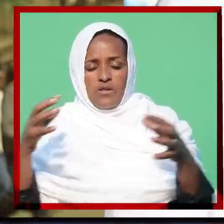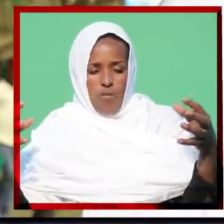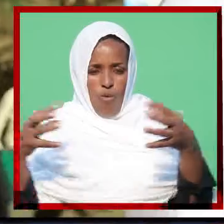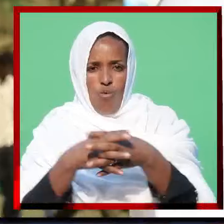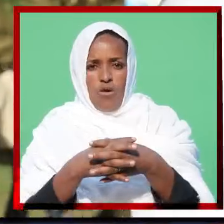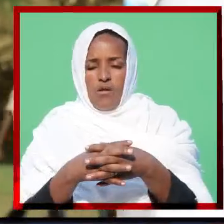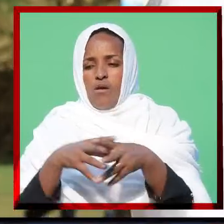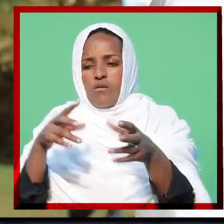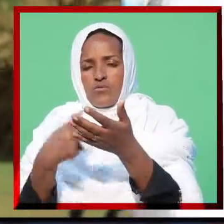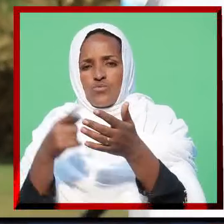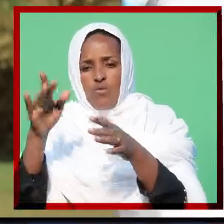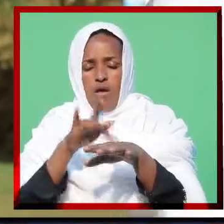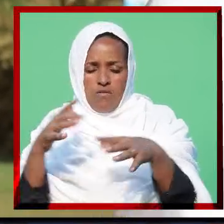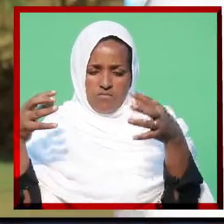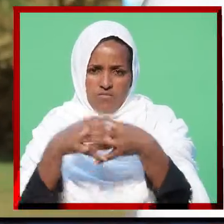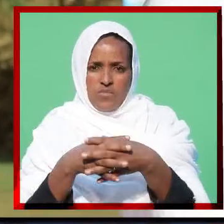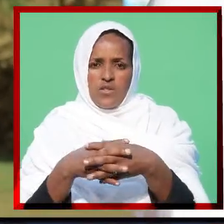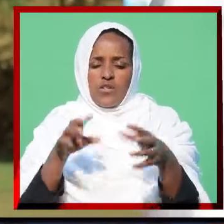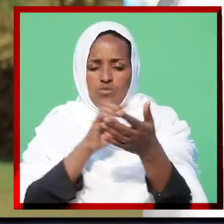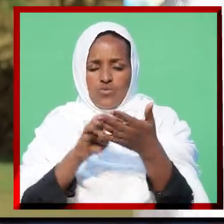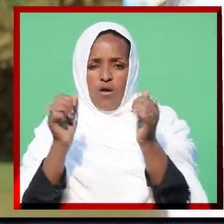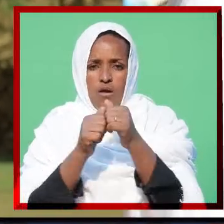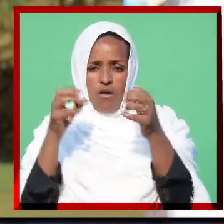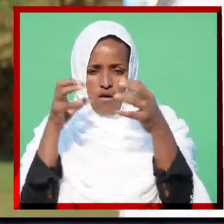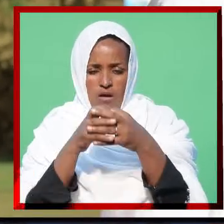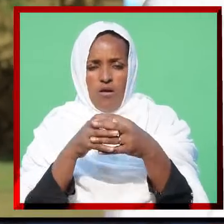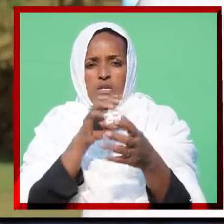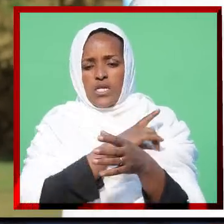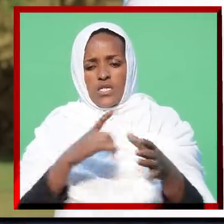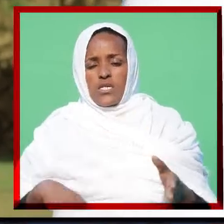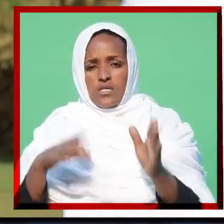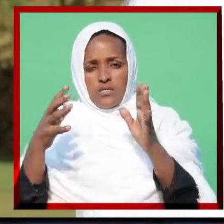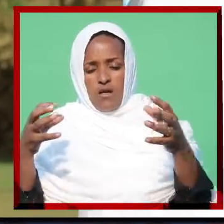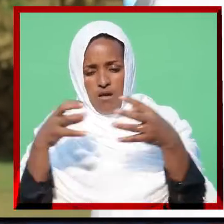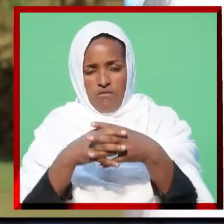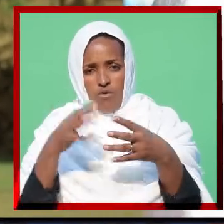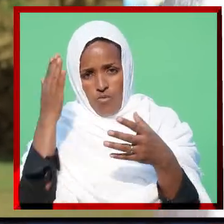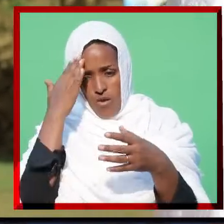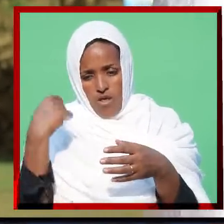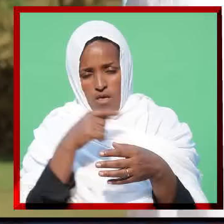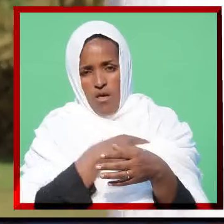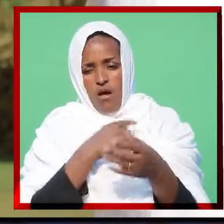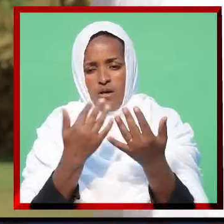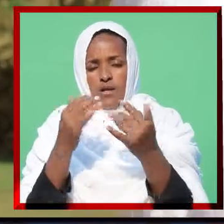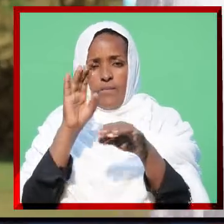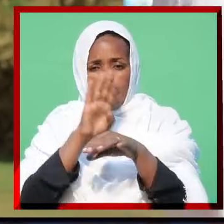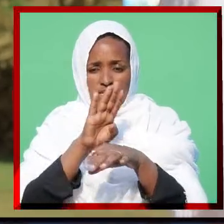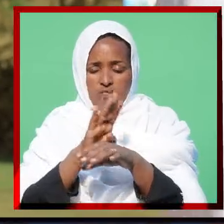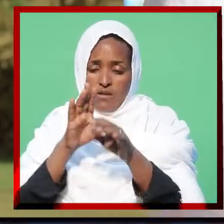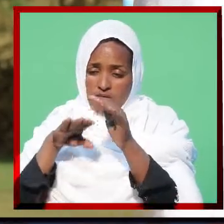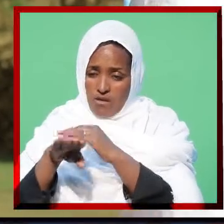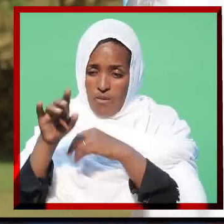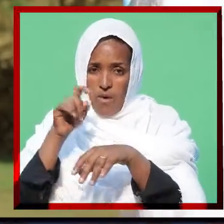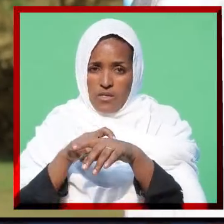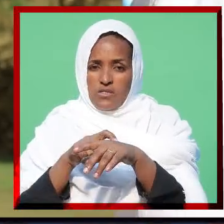ነው። ከራሱም ጋር የማዋሃድ ከቅዱሳንም ጋር የማዋሃድ ክርስቲያኖችንም የማዋሃድ ታውቃላችሁ። እኛ እኮ ገና ቤተ ክርስቲያናችን